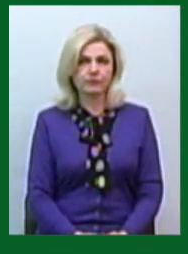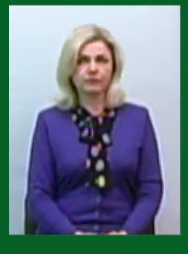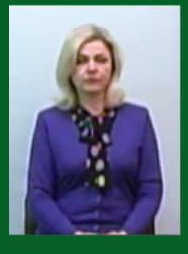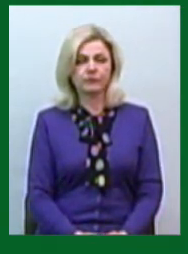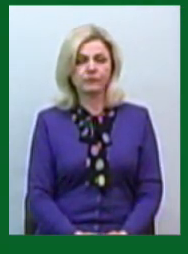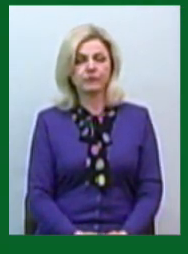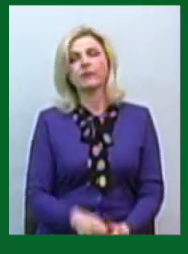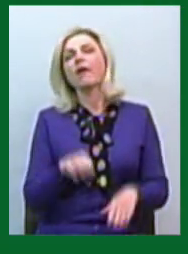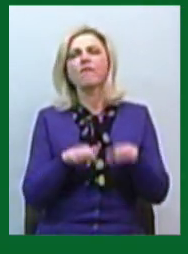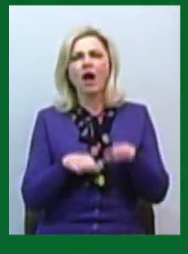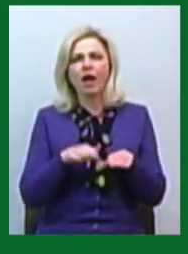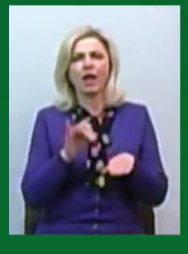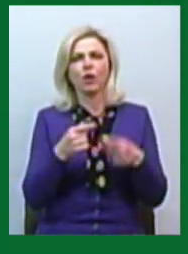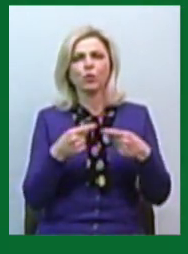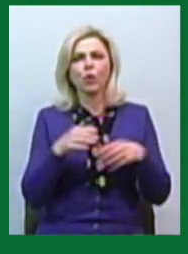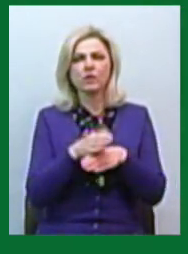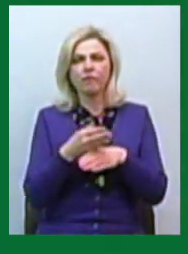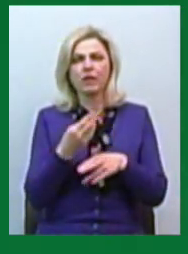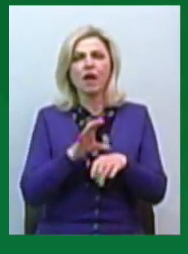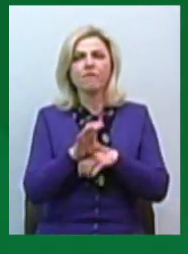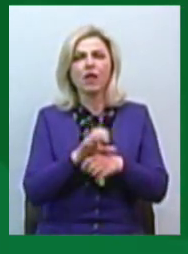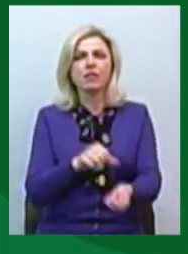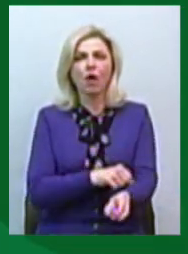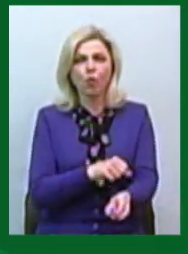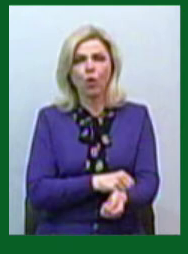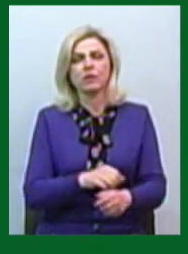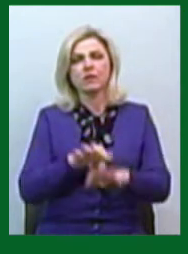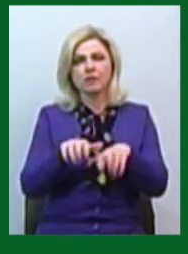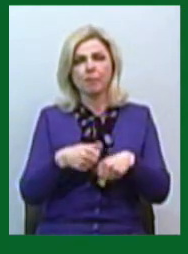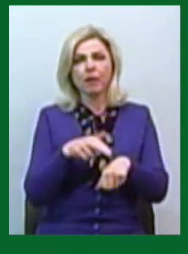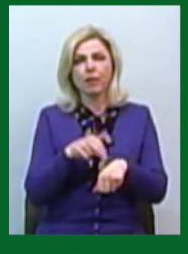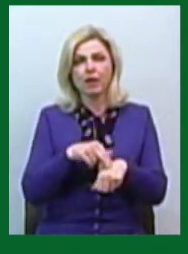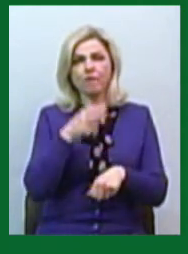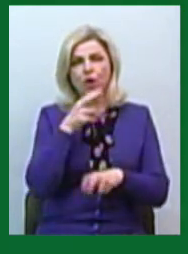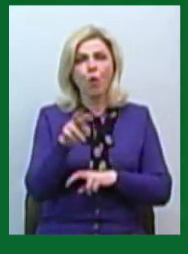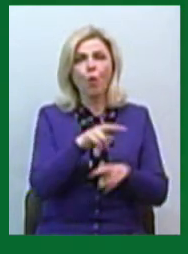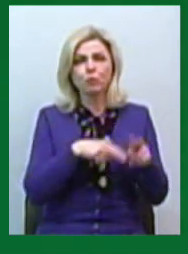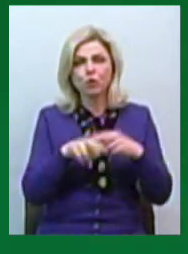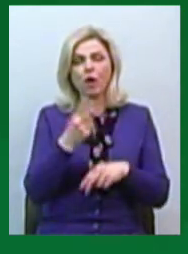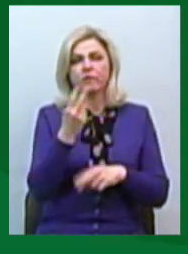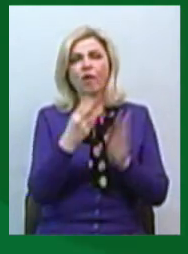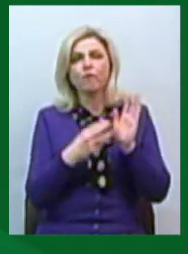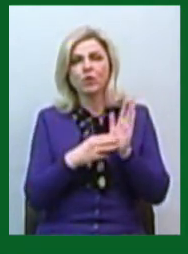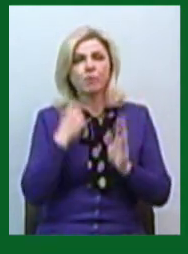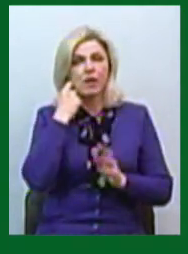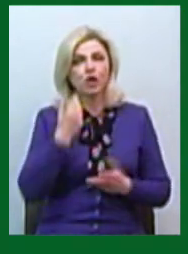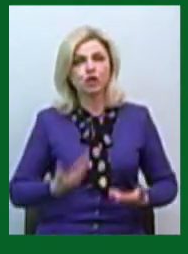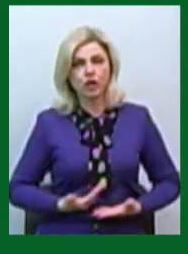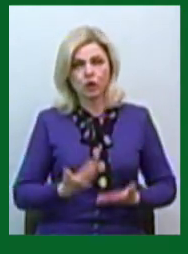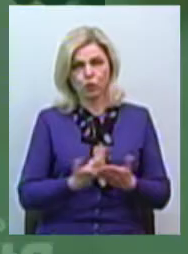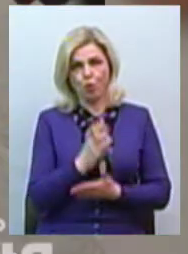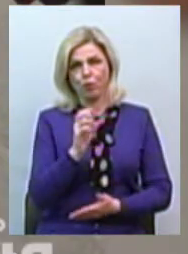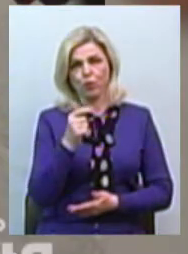Прекурсори, ваги та інші прилади для виготовлення наркотиків вилучили правоохоронці під час обшуку 28-річного жителя Нового Бугу.